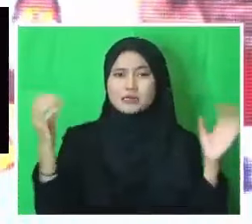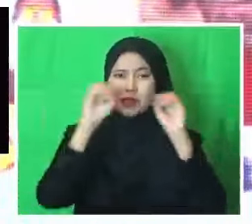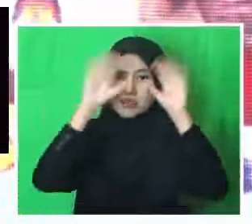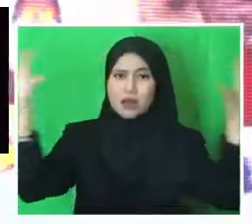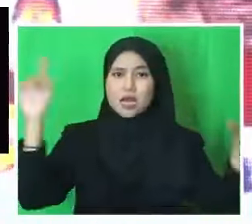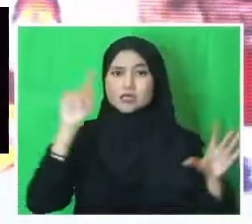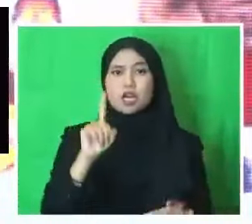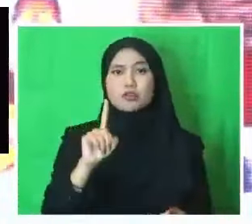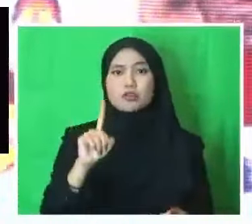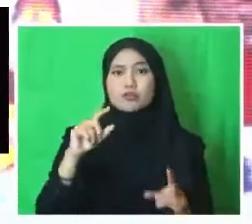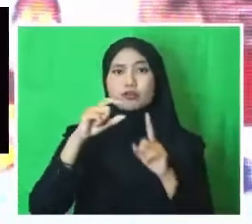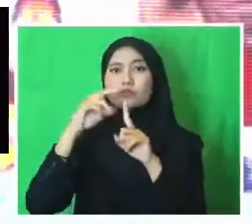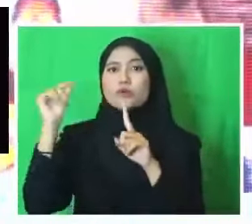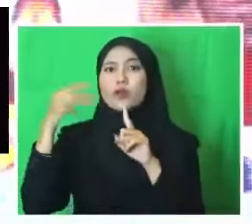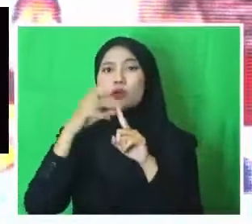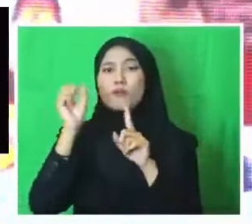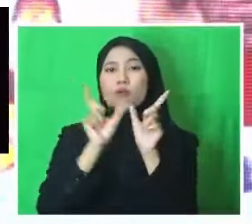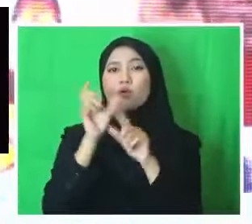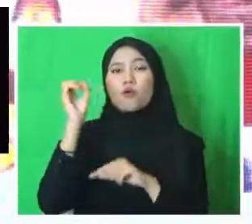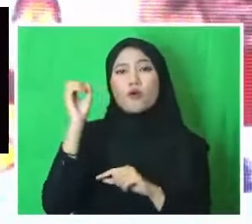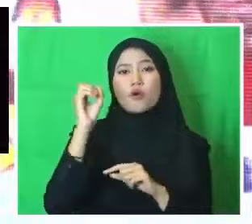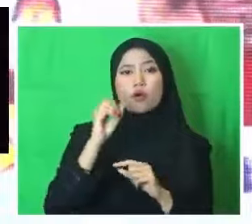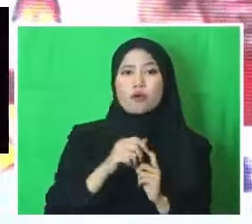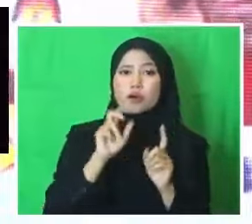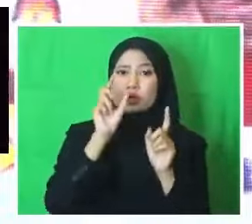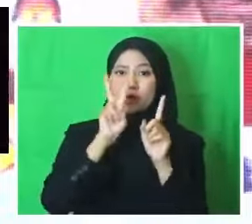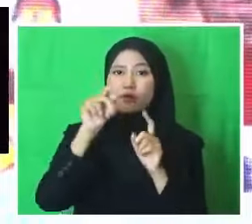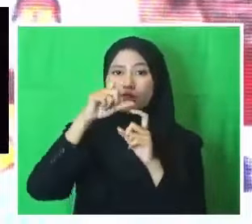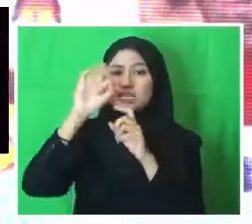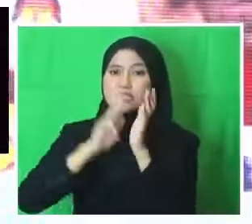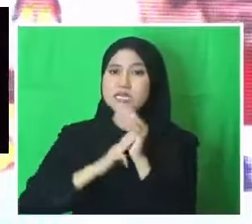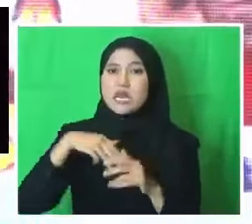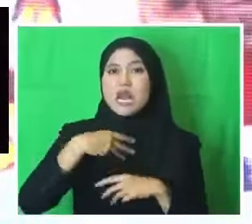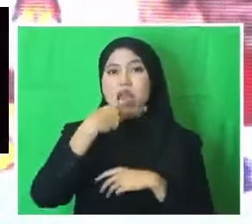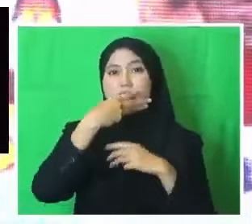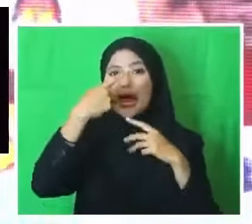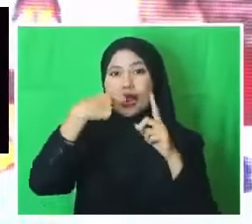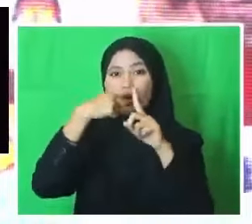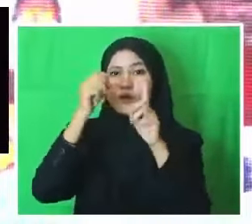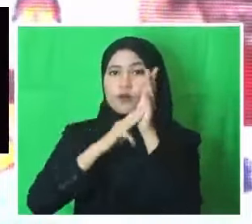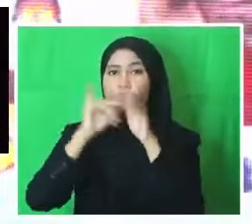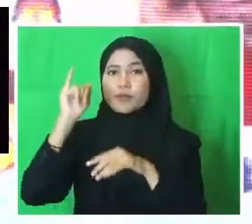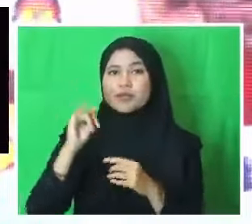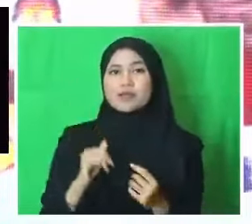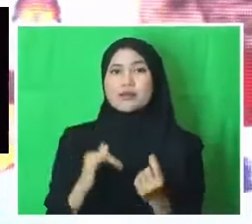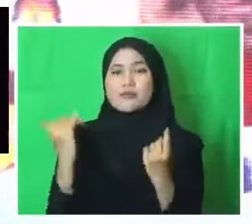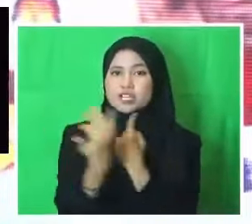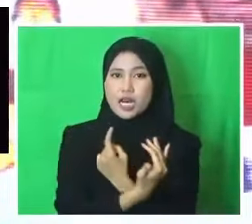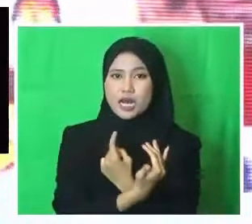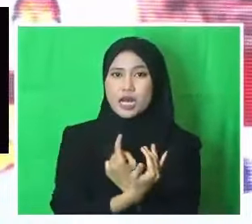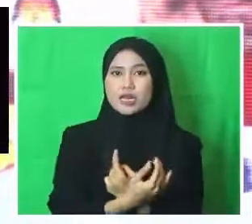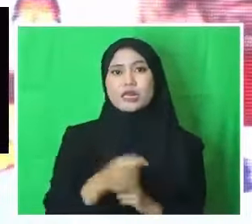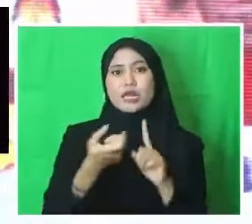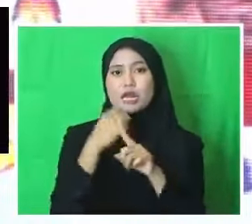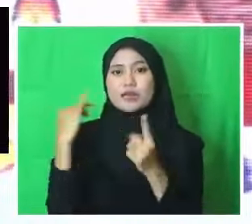sat Prabowo Vision visi Prabowo yaitu ekonomi kerakyatan dari rakyat oleh